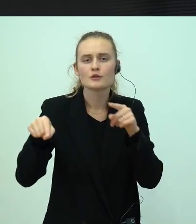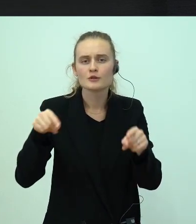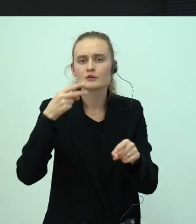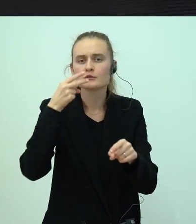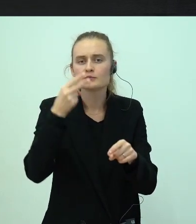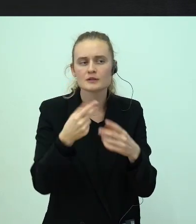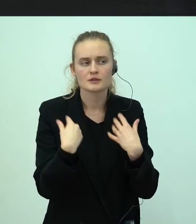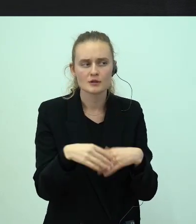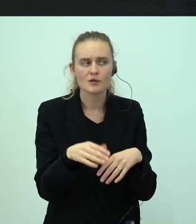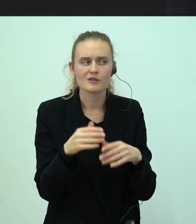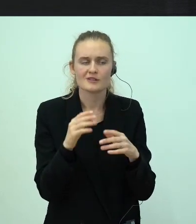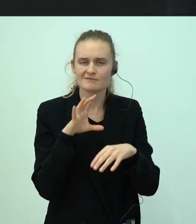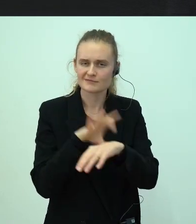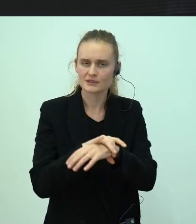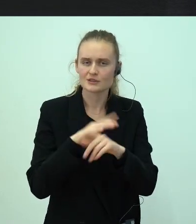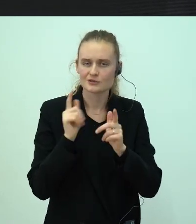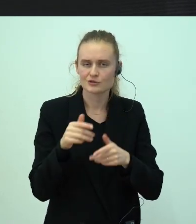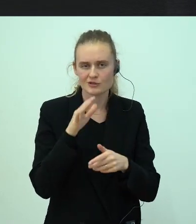rodo tą mūsų antisemitizmą?